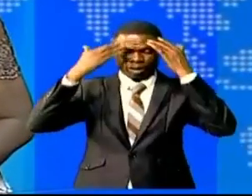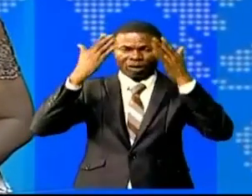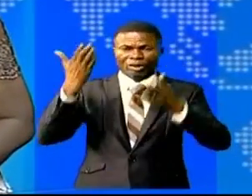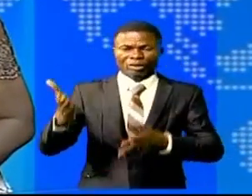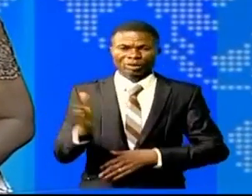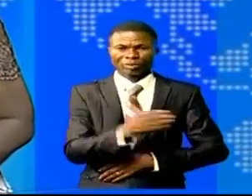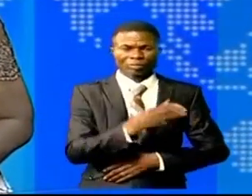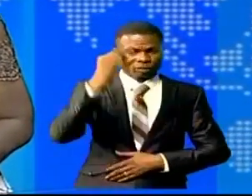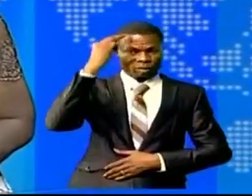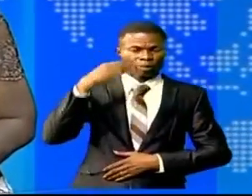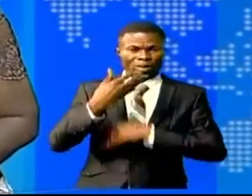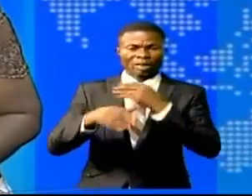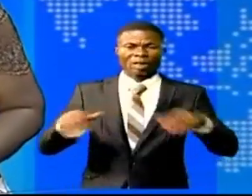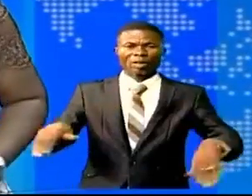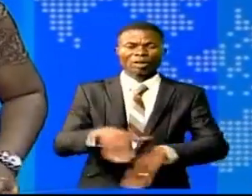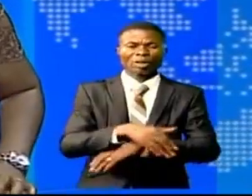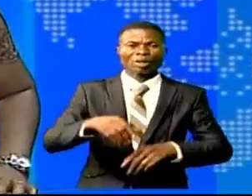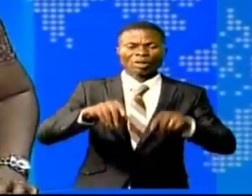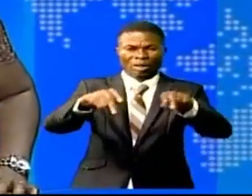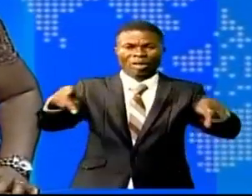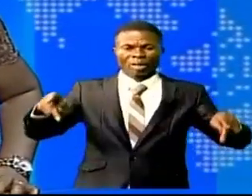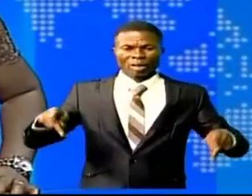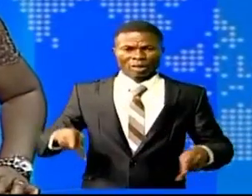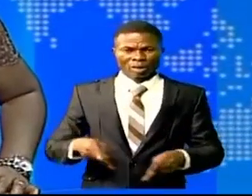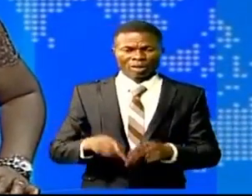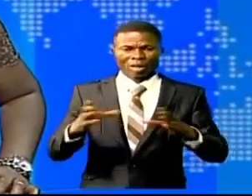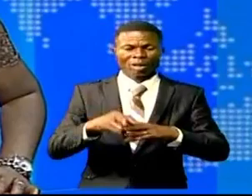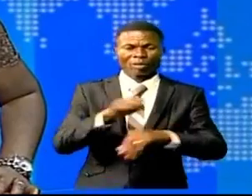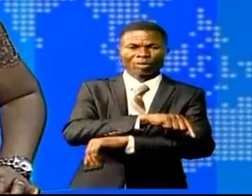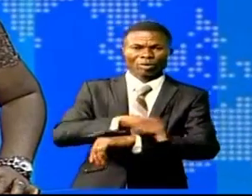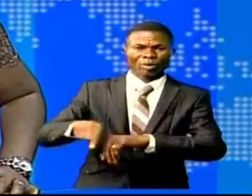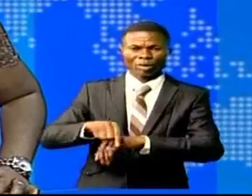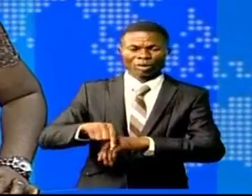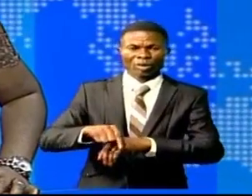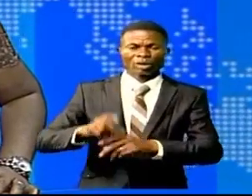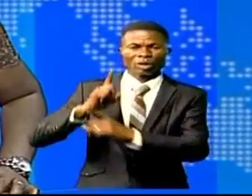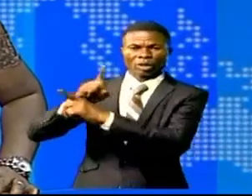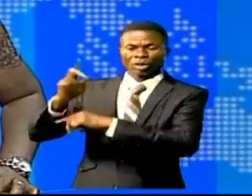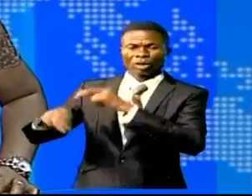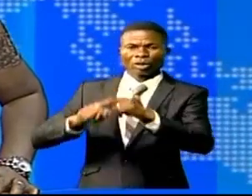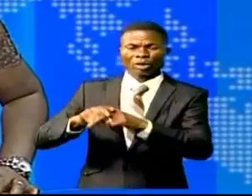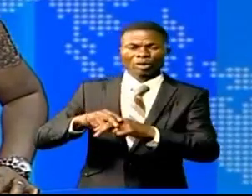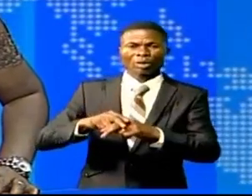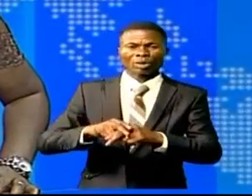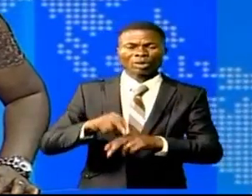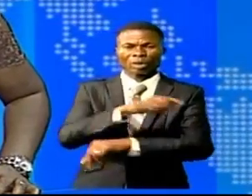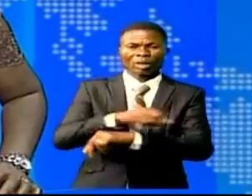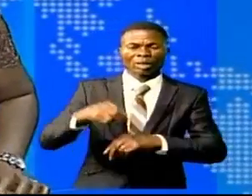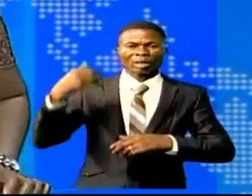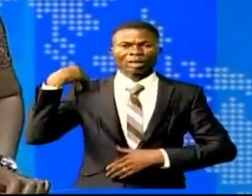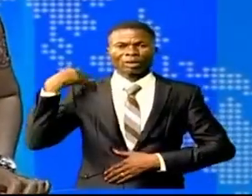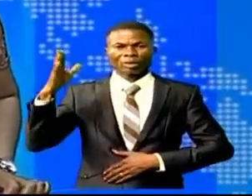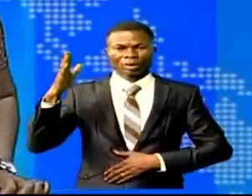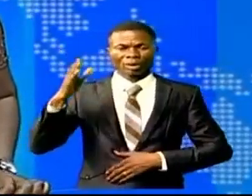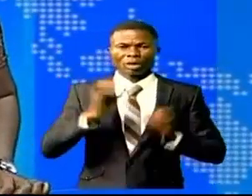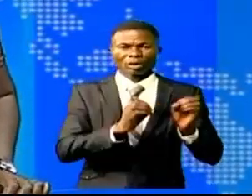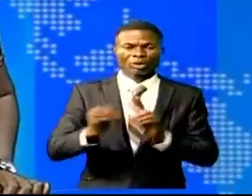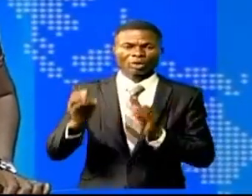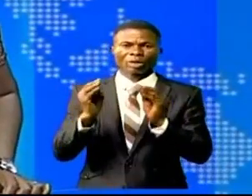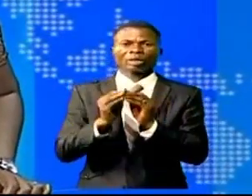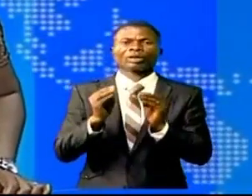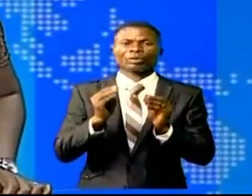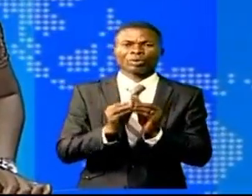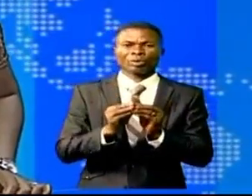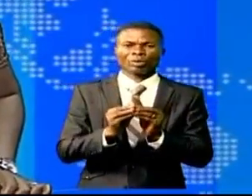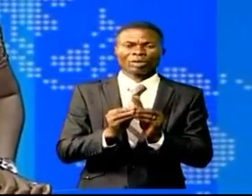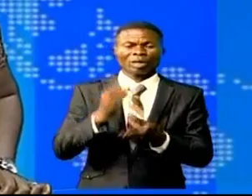ministre des Affaires foncières, Molendo Sakombi, avec le bureau de l'intersyndicale nationale de l'administration publique, a tenu une réunion